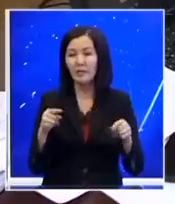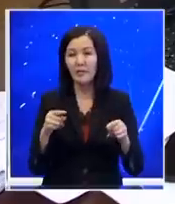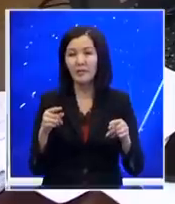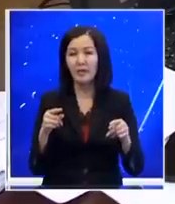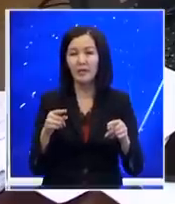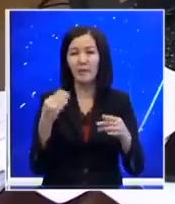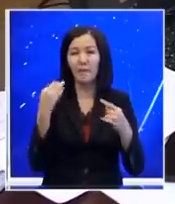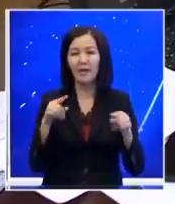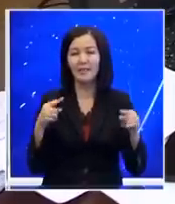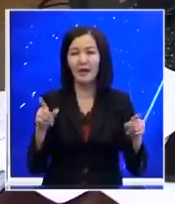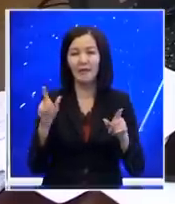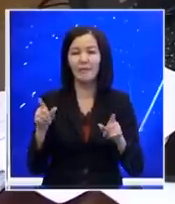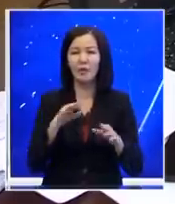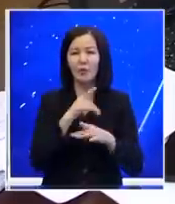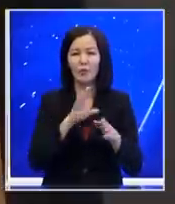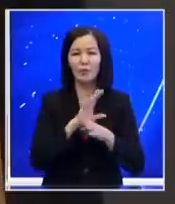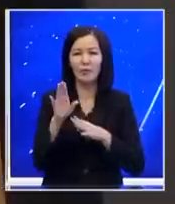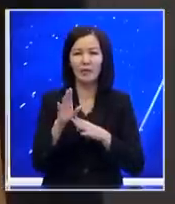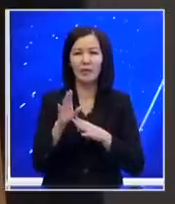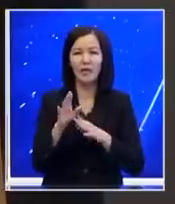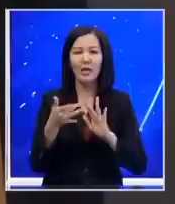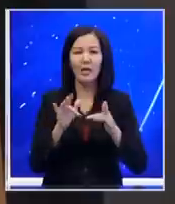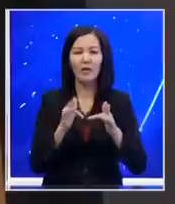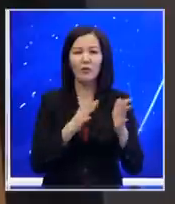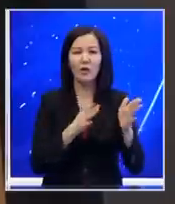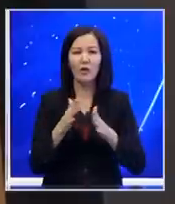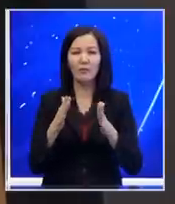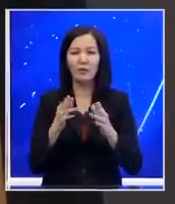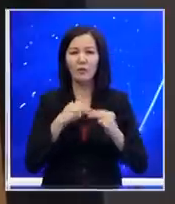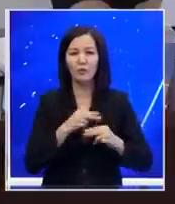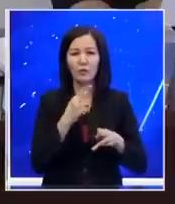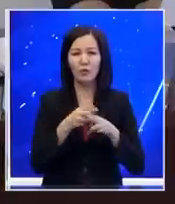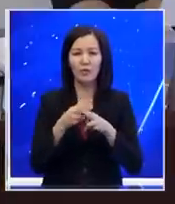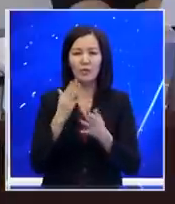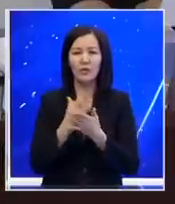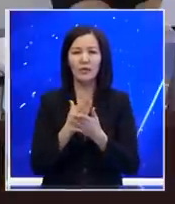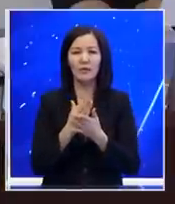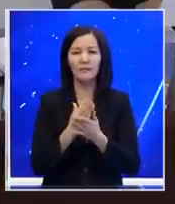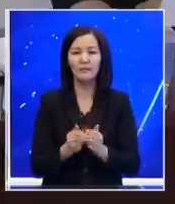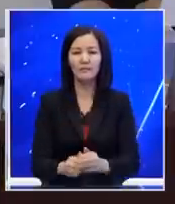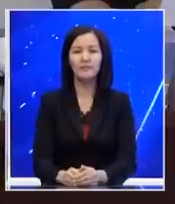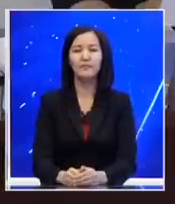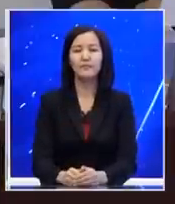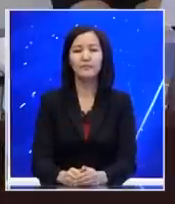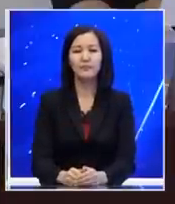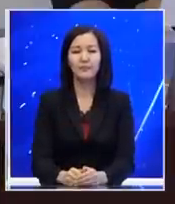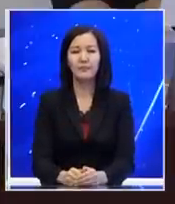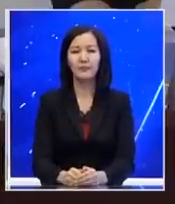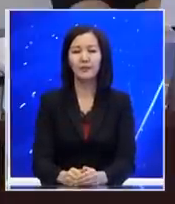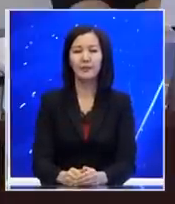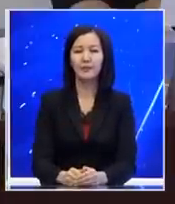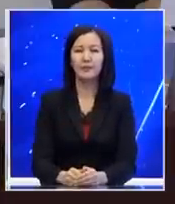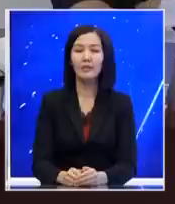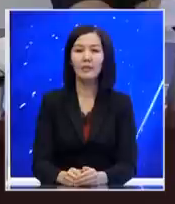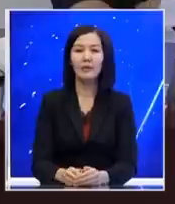өтініш берушілер көбейген. Бұл да желінің қалыпты жұмыс істеуіне кедергі көрінеді. Есть немножко задержки сроков, но